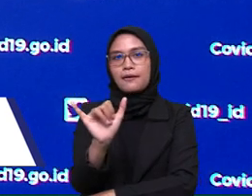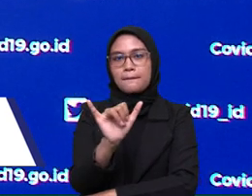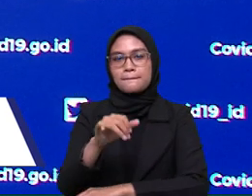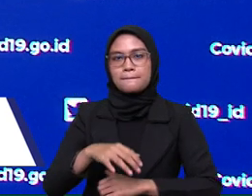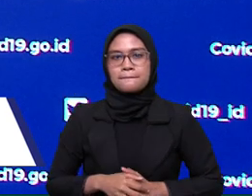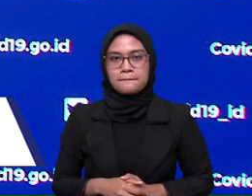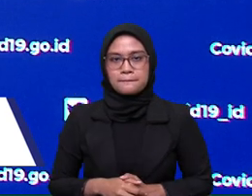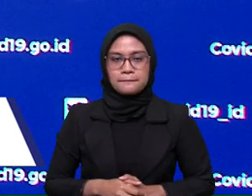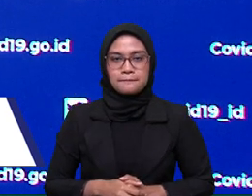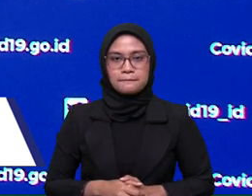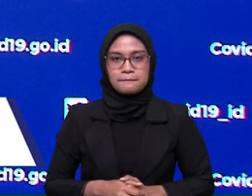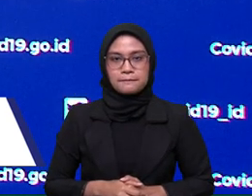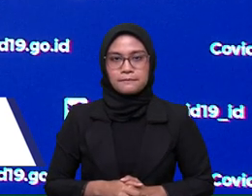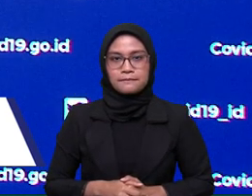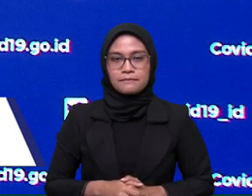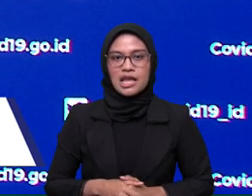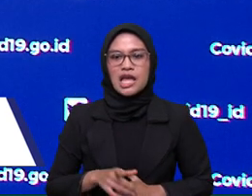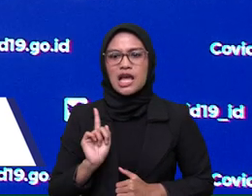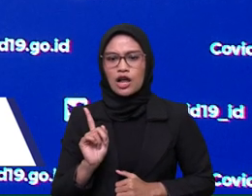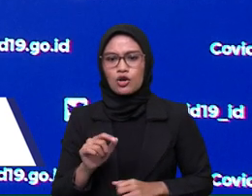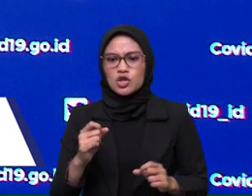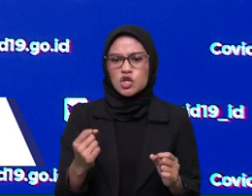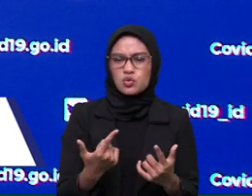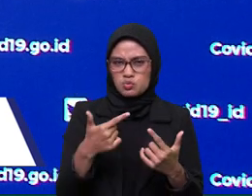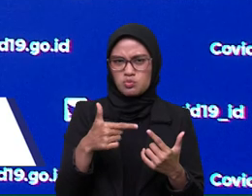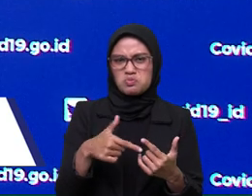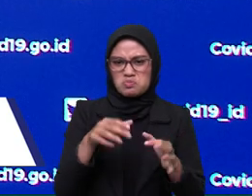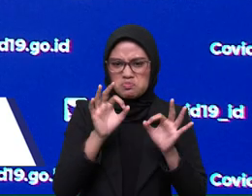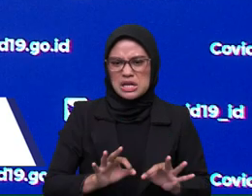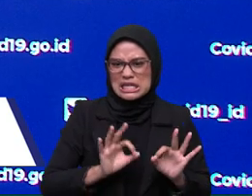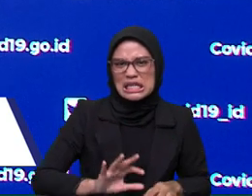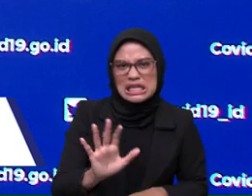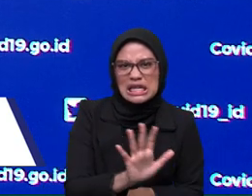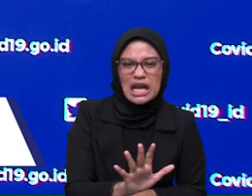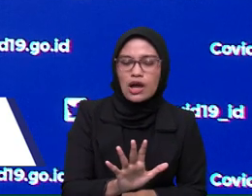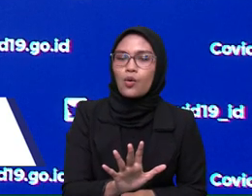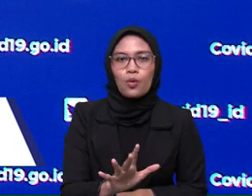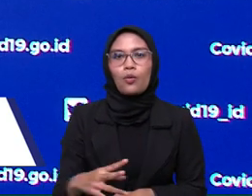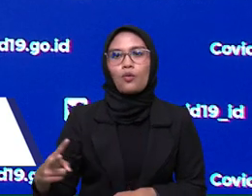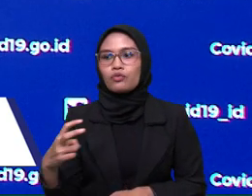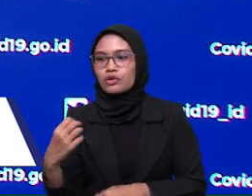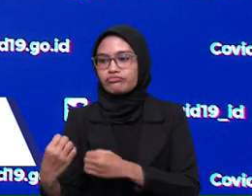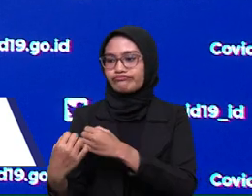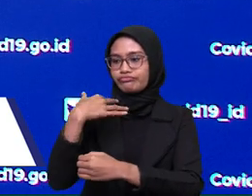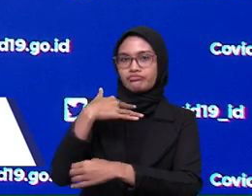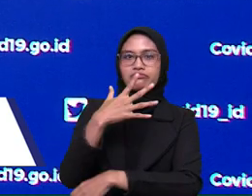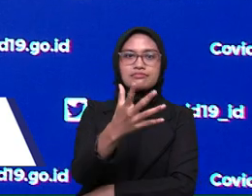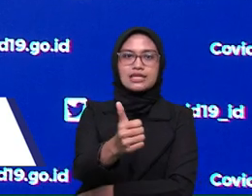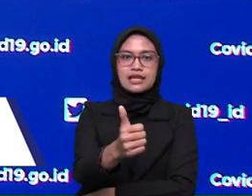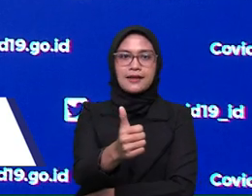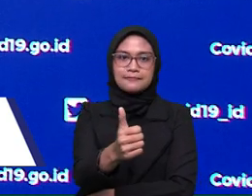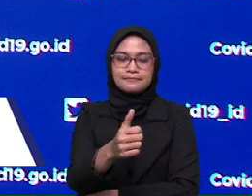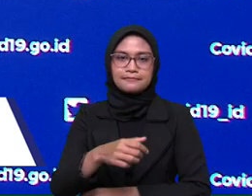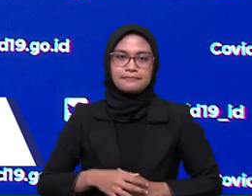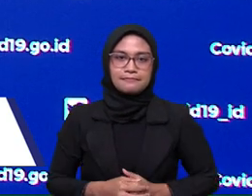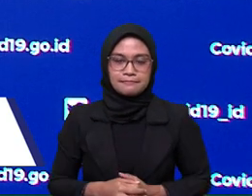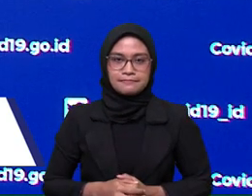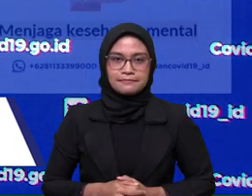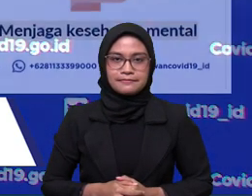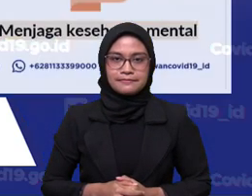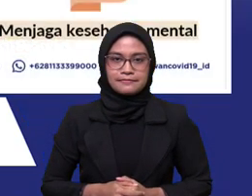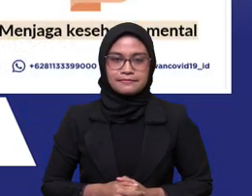maka berdampak pada penambahan beban kesehatan selama masa proses transisi coffee 19 ini untuk itu Saya hendak